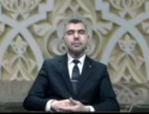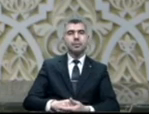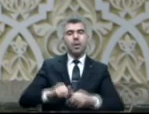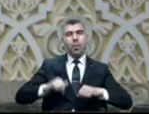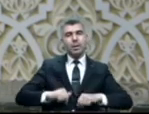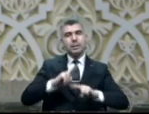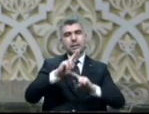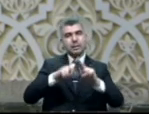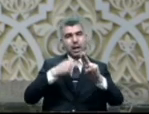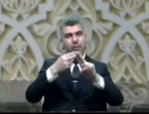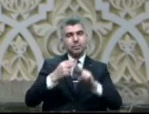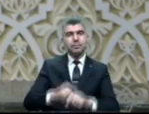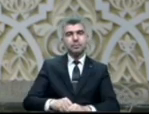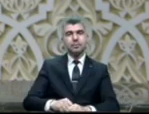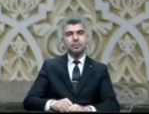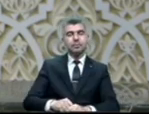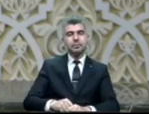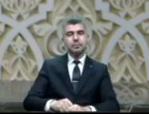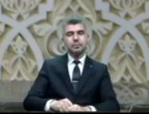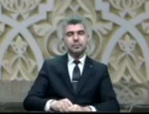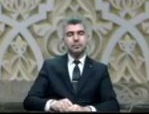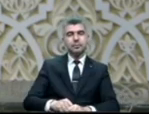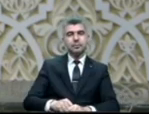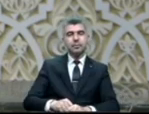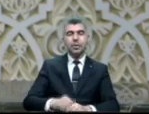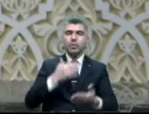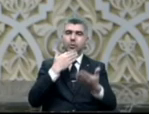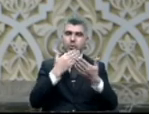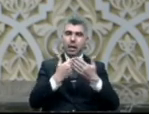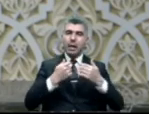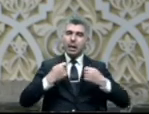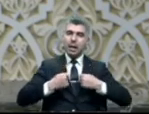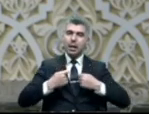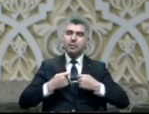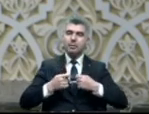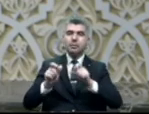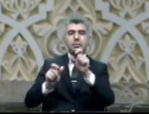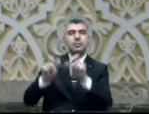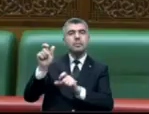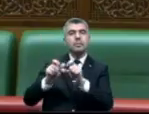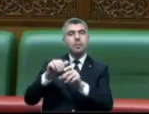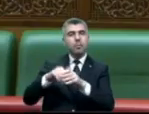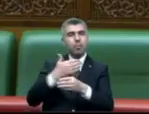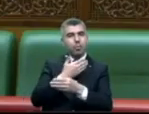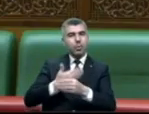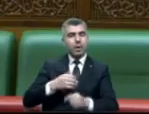السيد الوزير أرد على التعقيب في إطار ما تبقى من الوقت. شكرا سيد الرئيس. السادة المستشارون